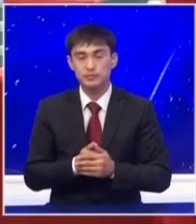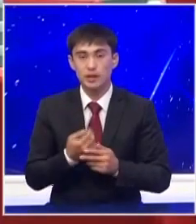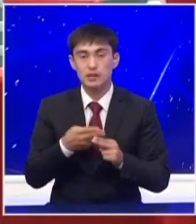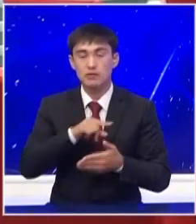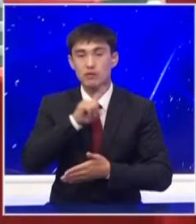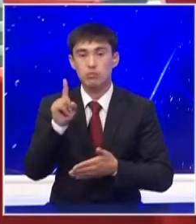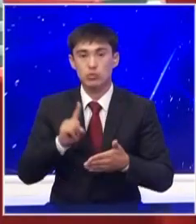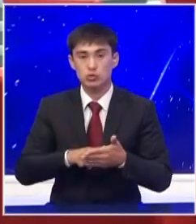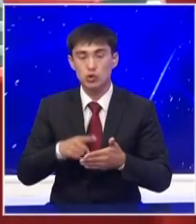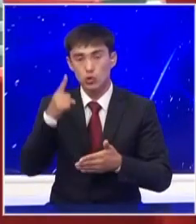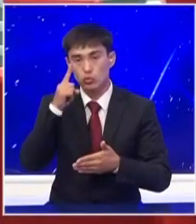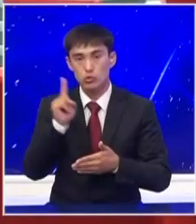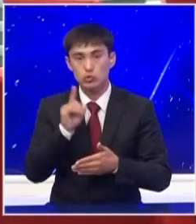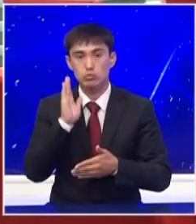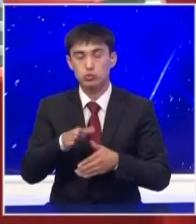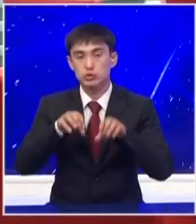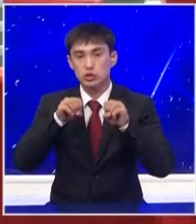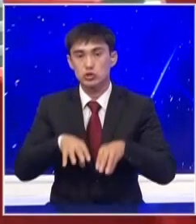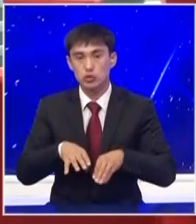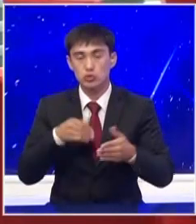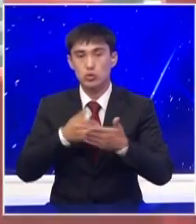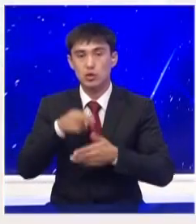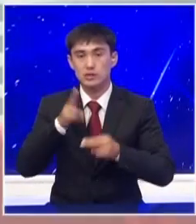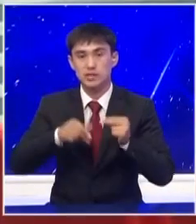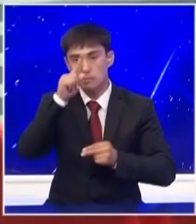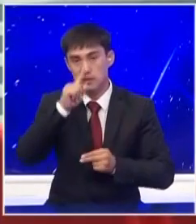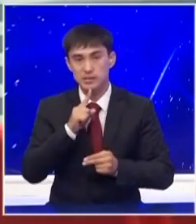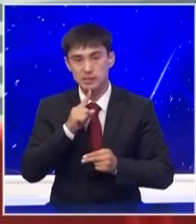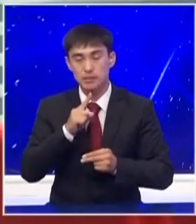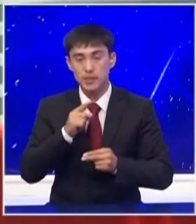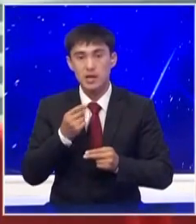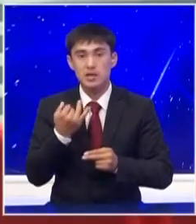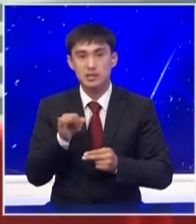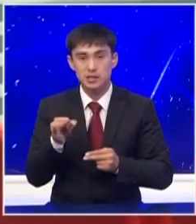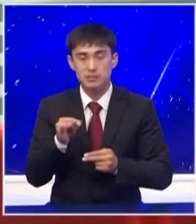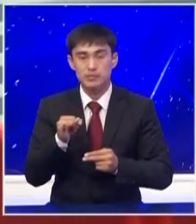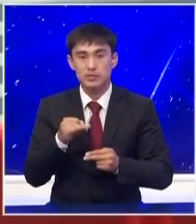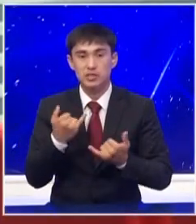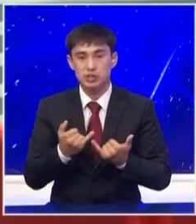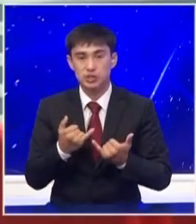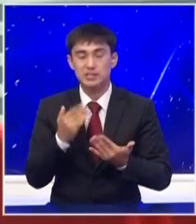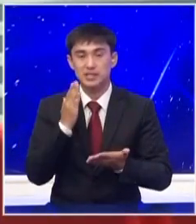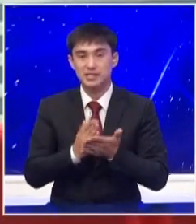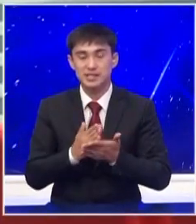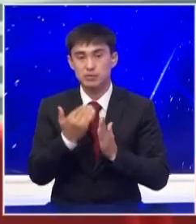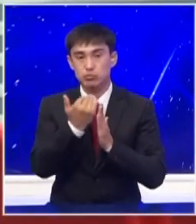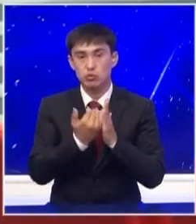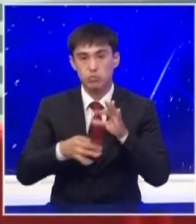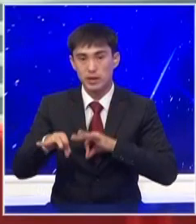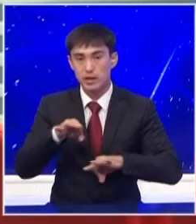данный вопрос, я думаю, будет решен до конца этого месяца. И, безусловно, сейчас есть пул